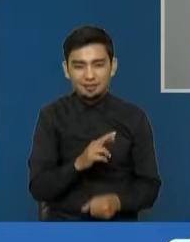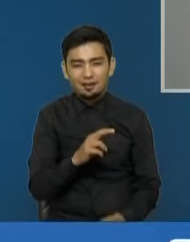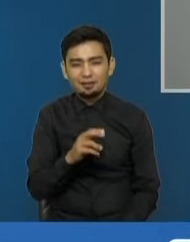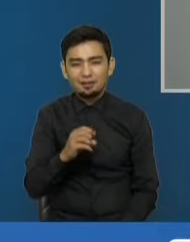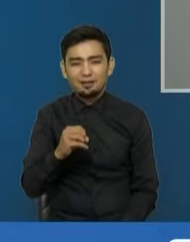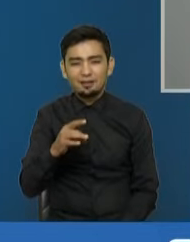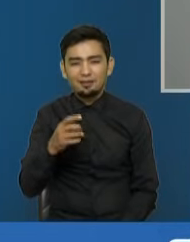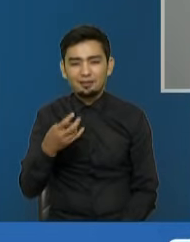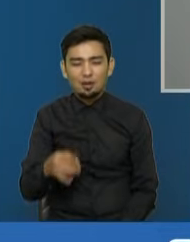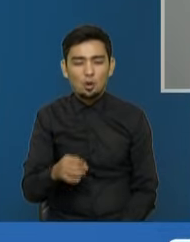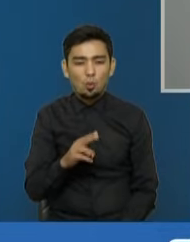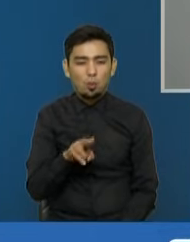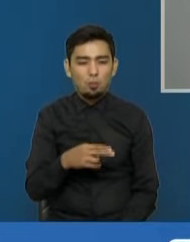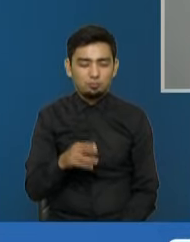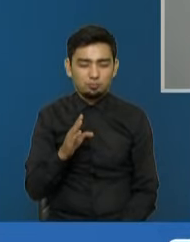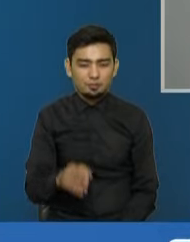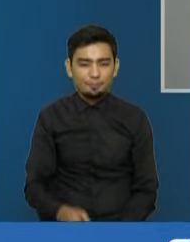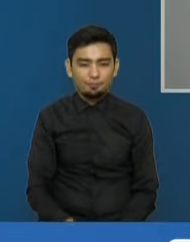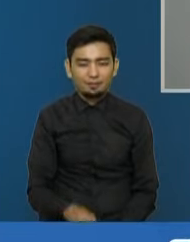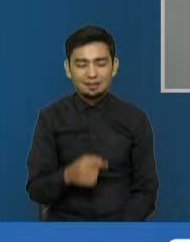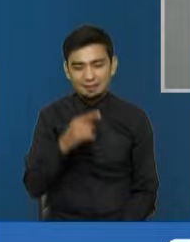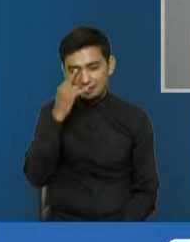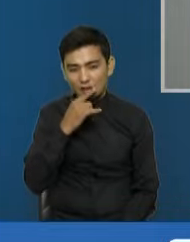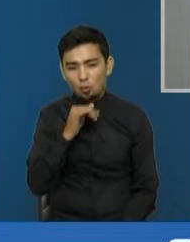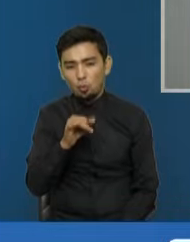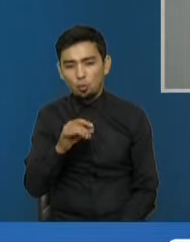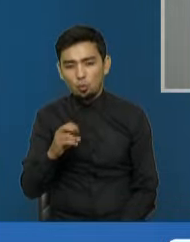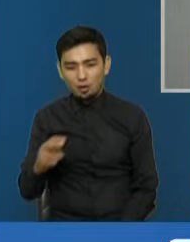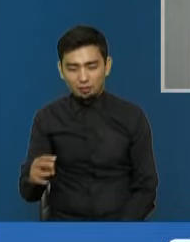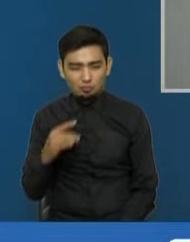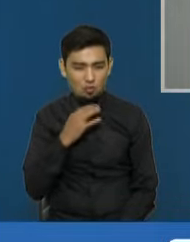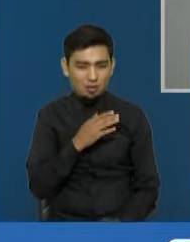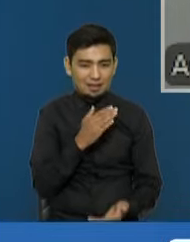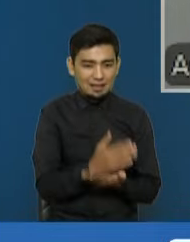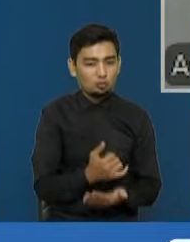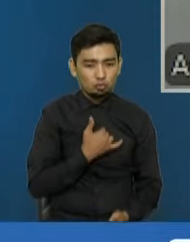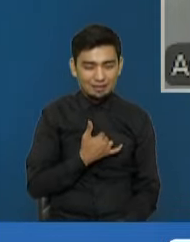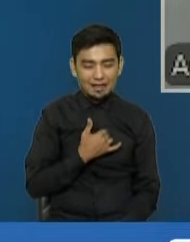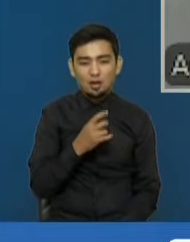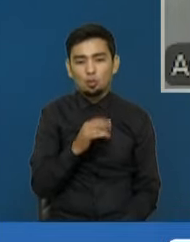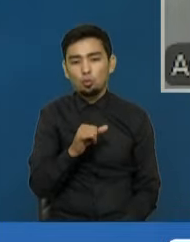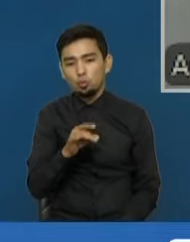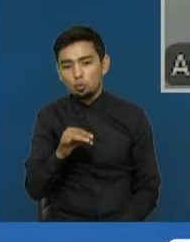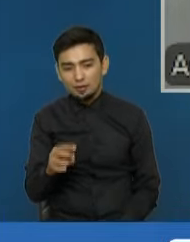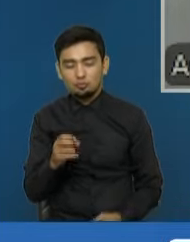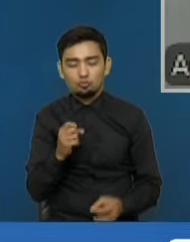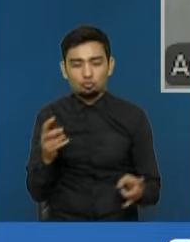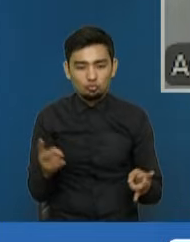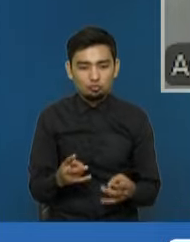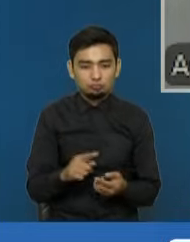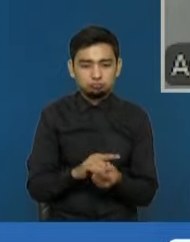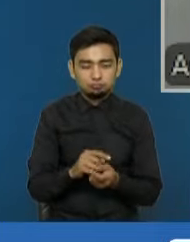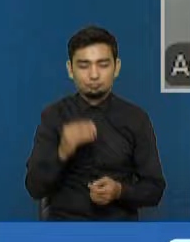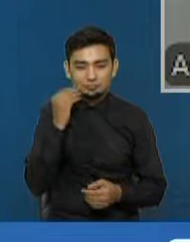клуба. Казахстан имеет много сырья уранового, но которое нельзя затолкать в электростанцию. Уран надо обогатить. И вот